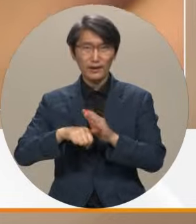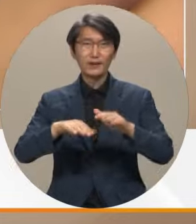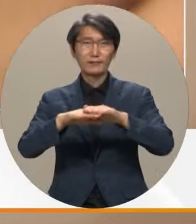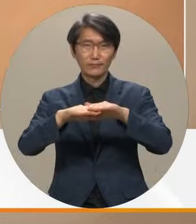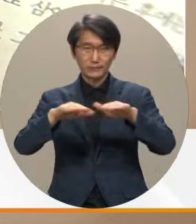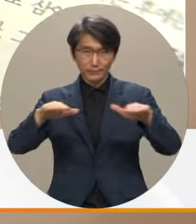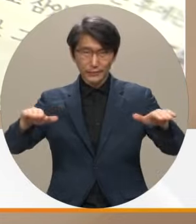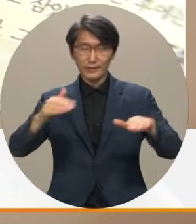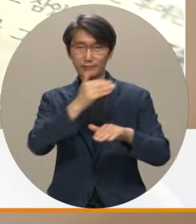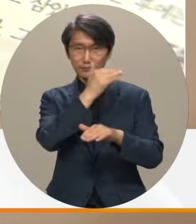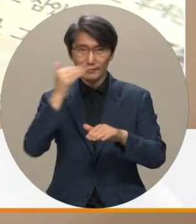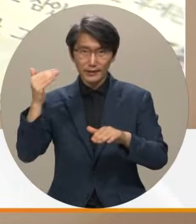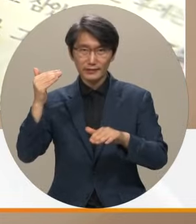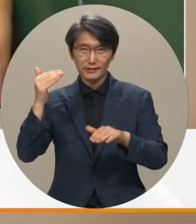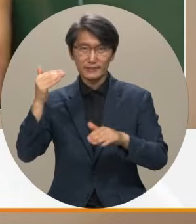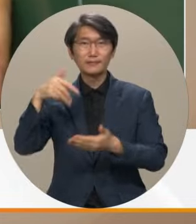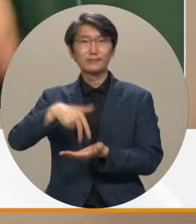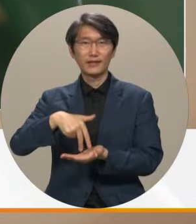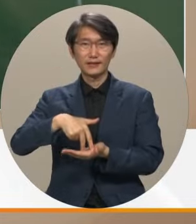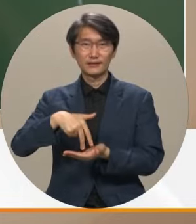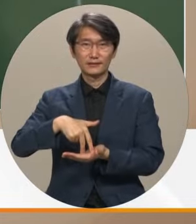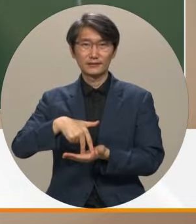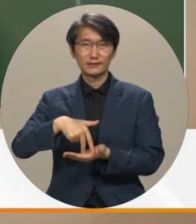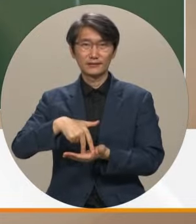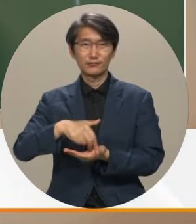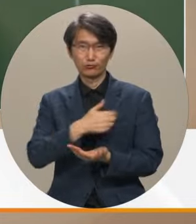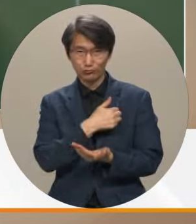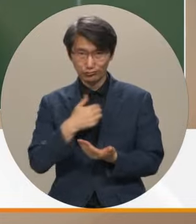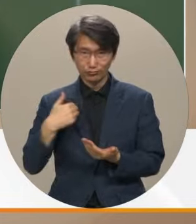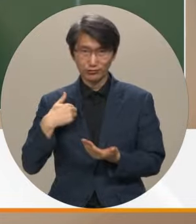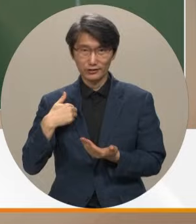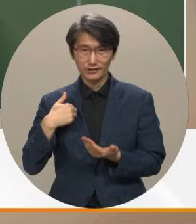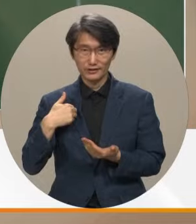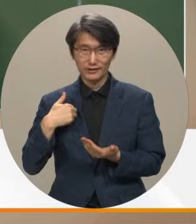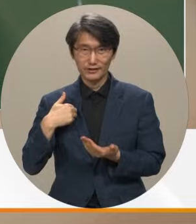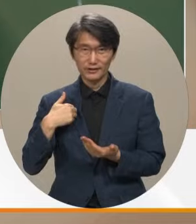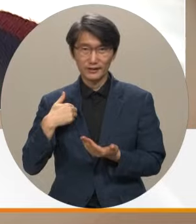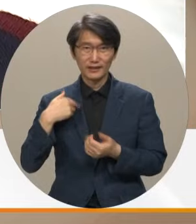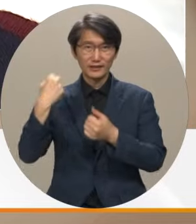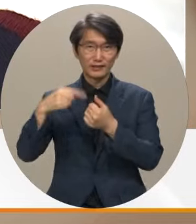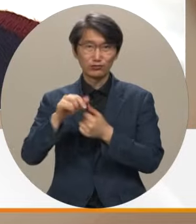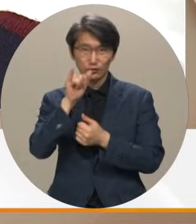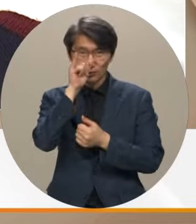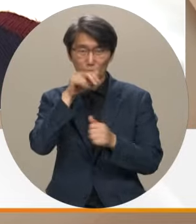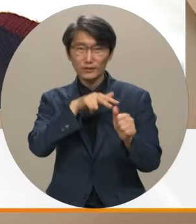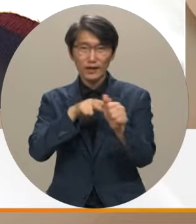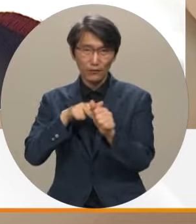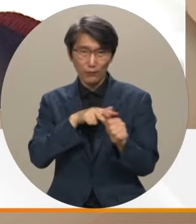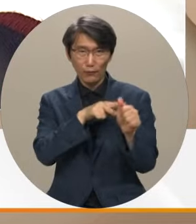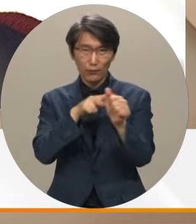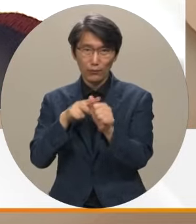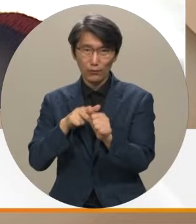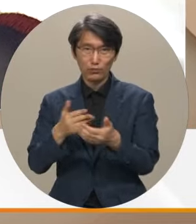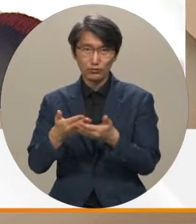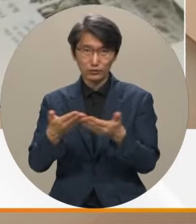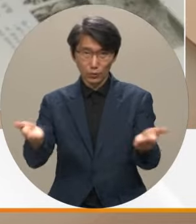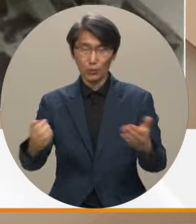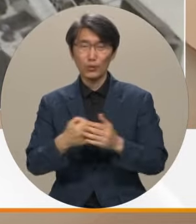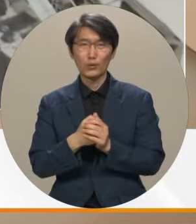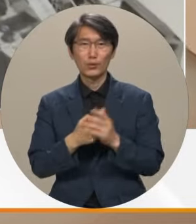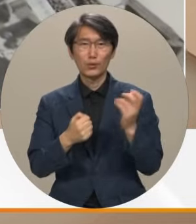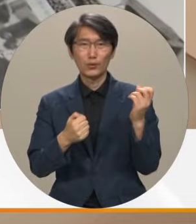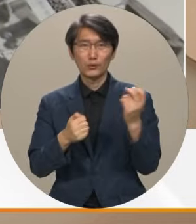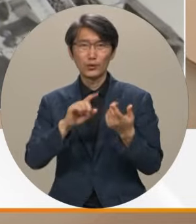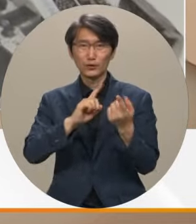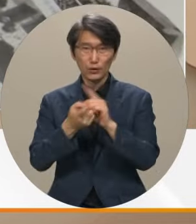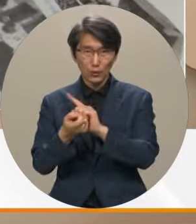그런 그 입장을 갖다가 충분히 만들 수 있도록 자료들을 갖다가 제공하고